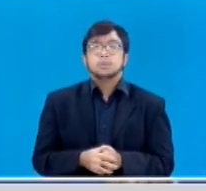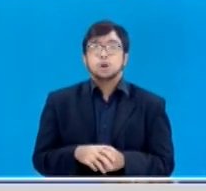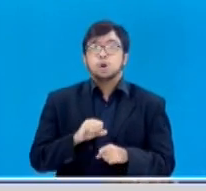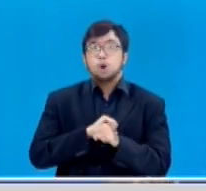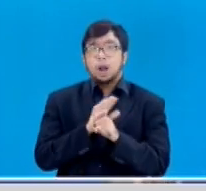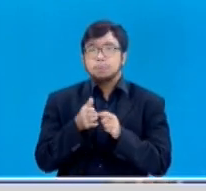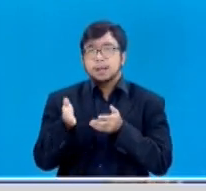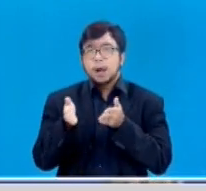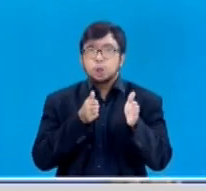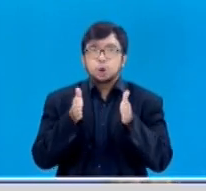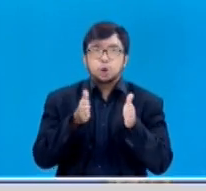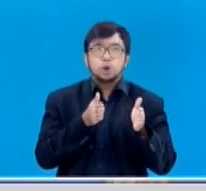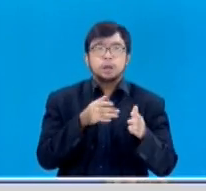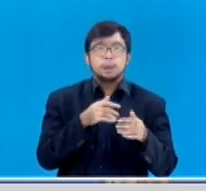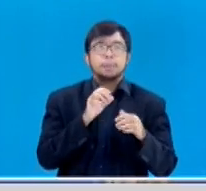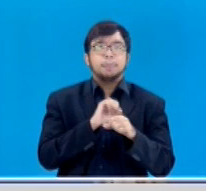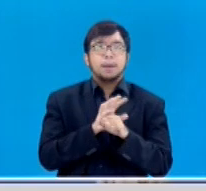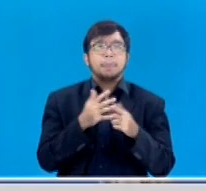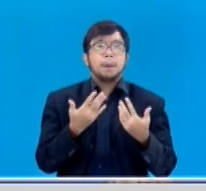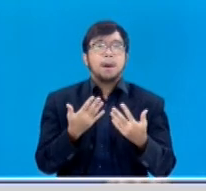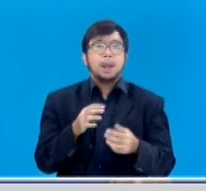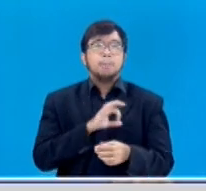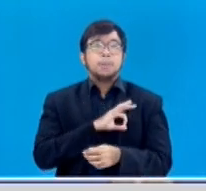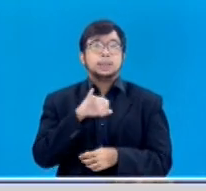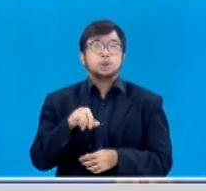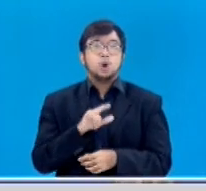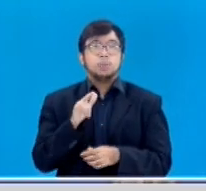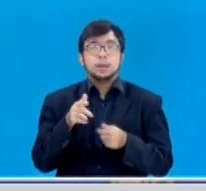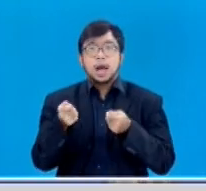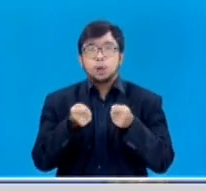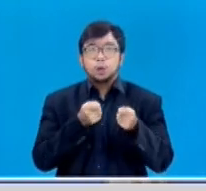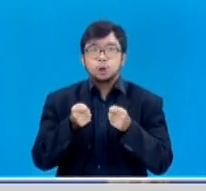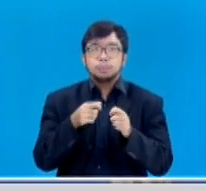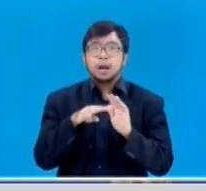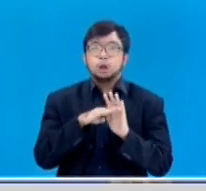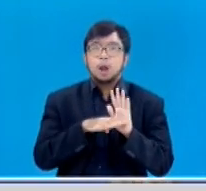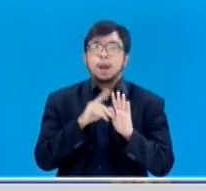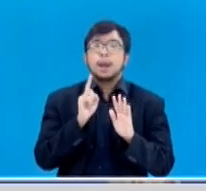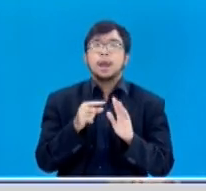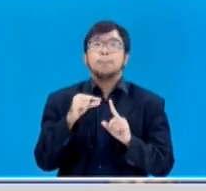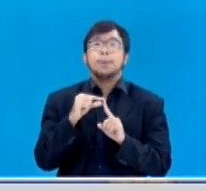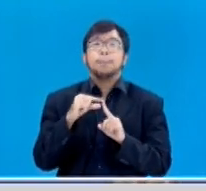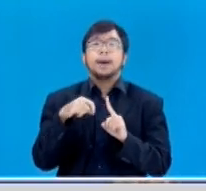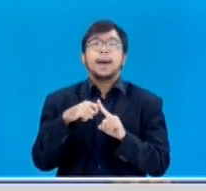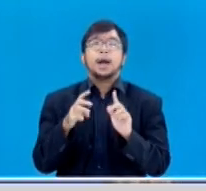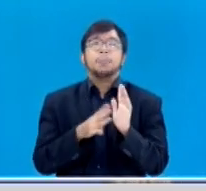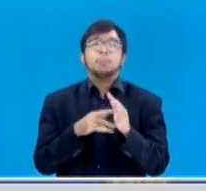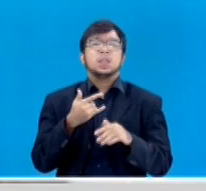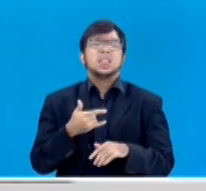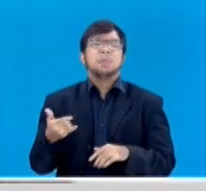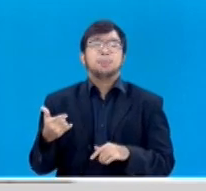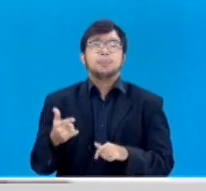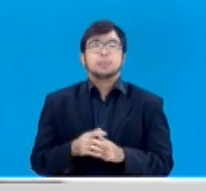Joko Widodo juga menyampaikan kebijakan PPKM akan terus diberlakukan sampai COVID-19 dapat